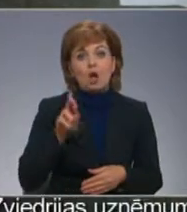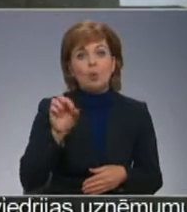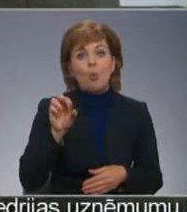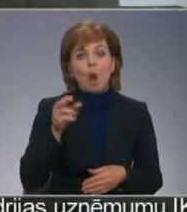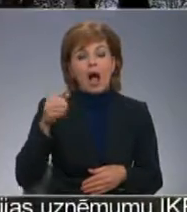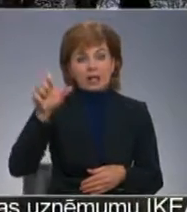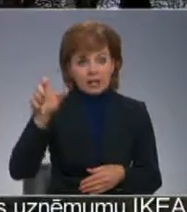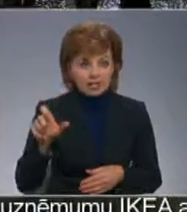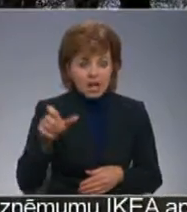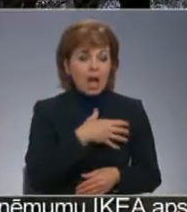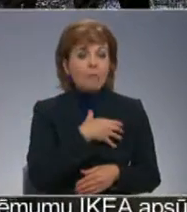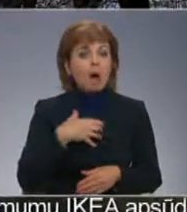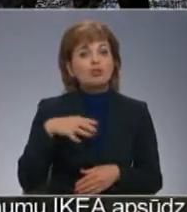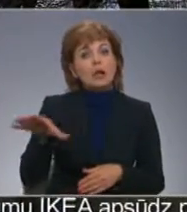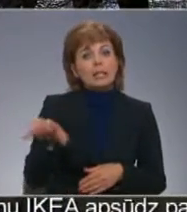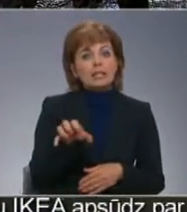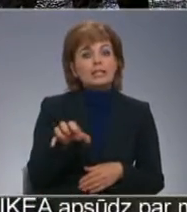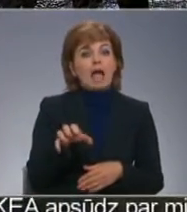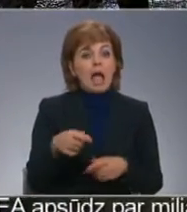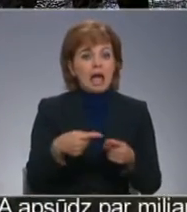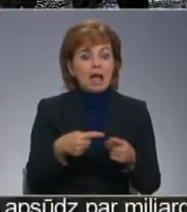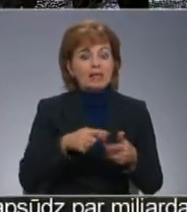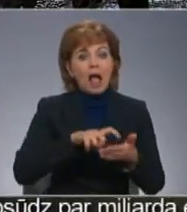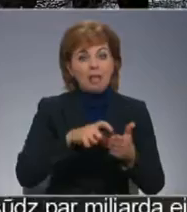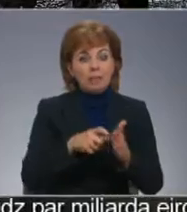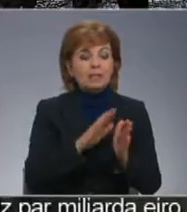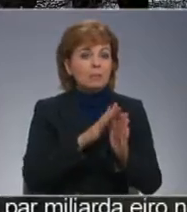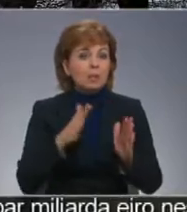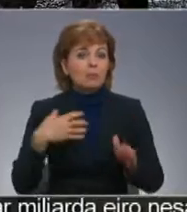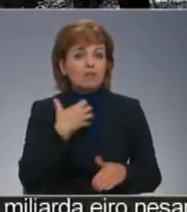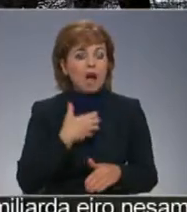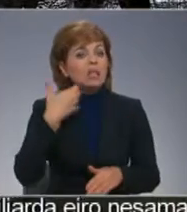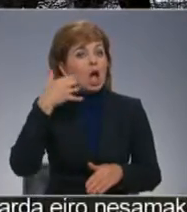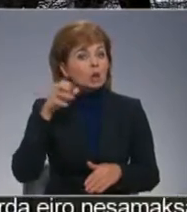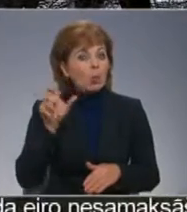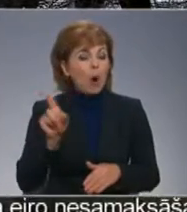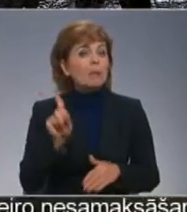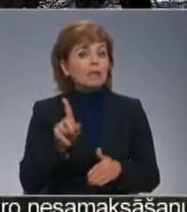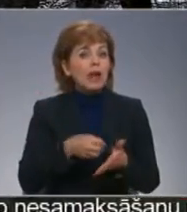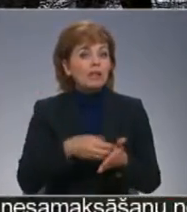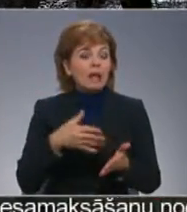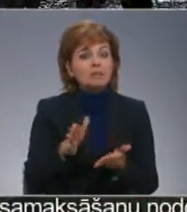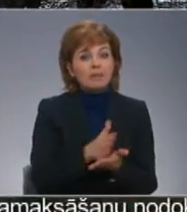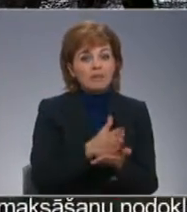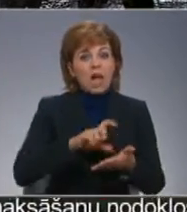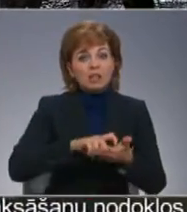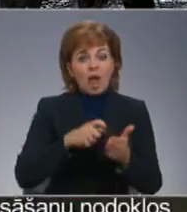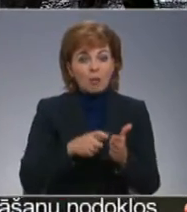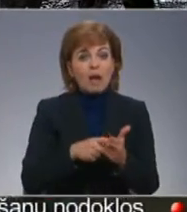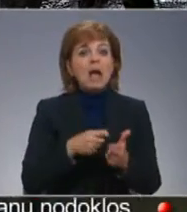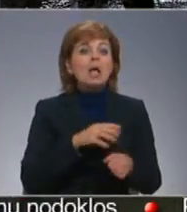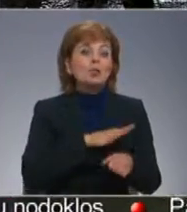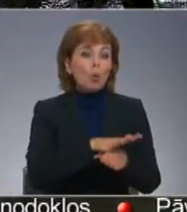kura pašvaldība jau īrē telpas bibliotekas vajadzībām. Domē atzīst, ka tas ir dārgāk nekā vidējā telpu nomas cena